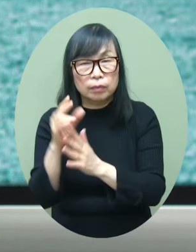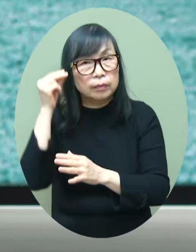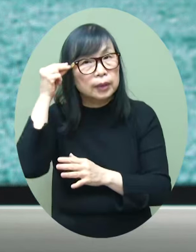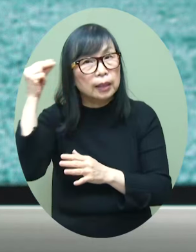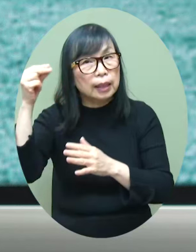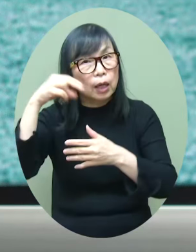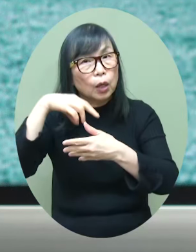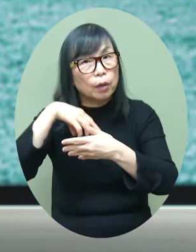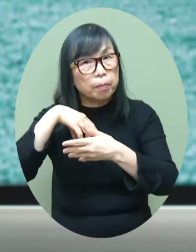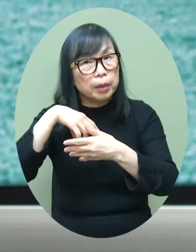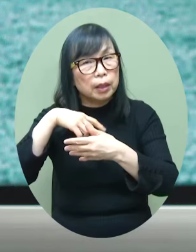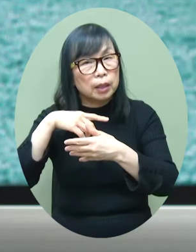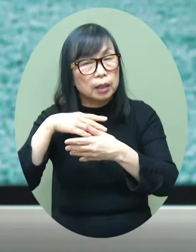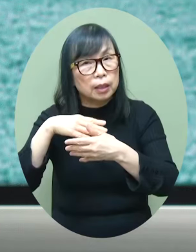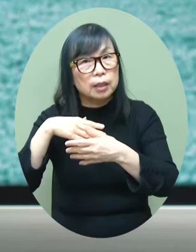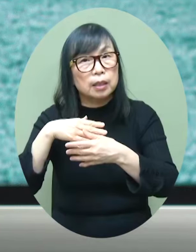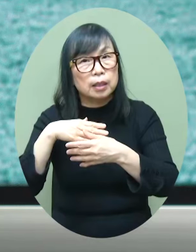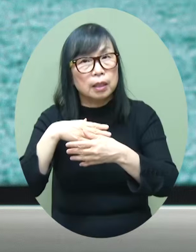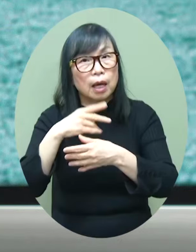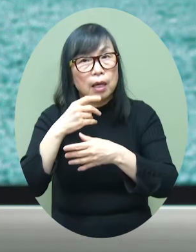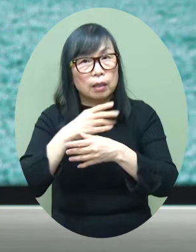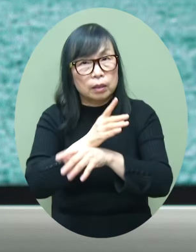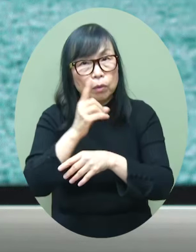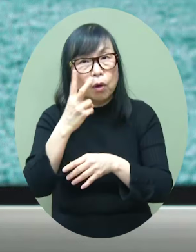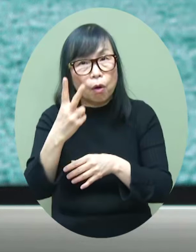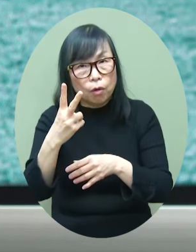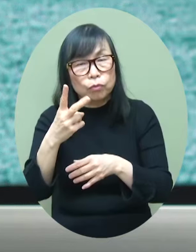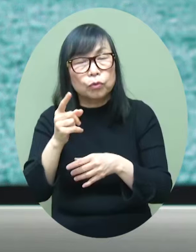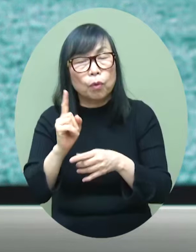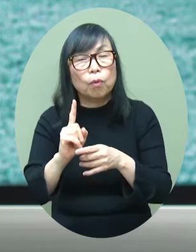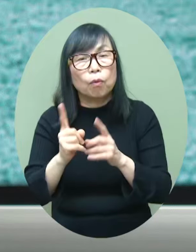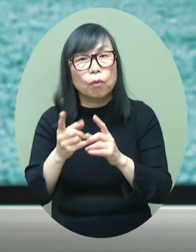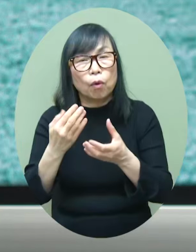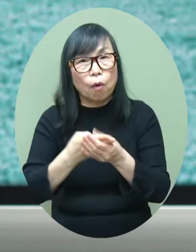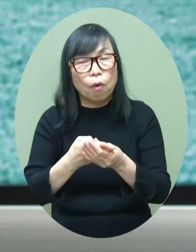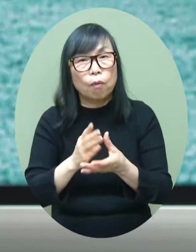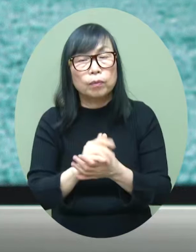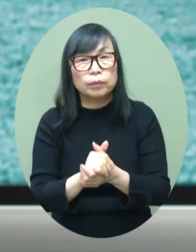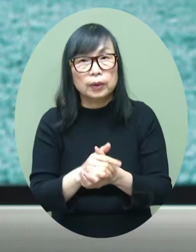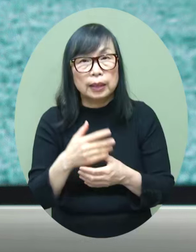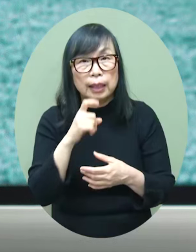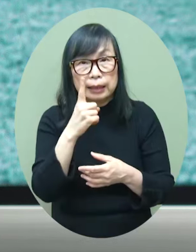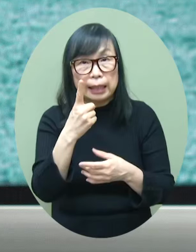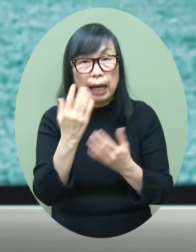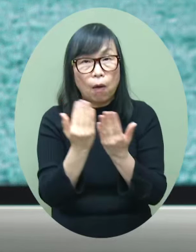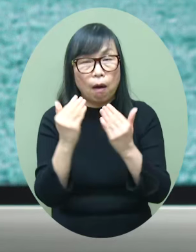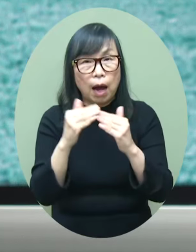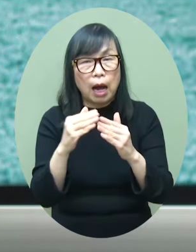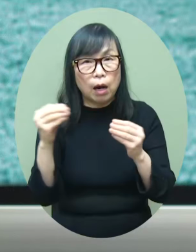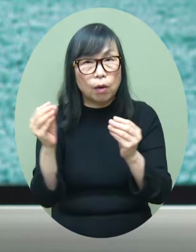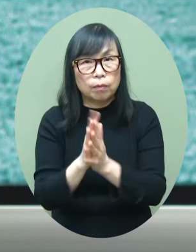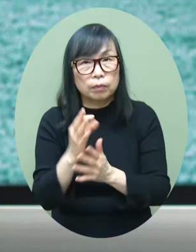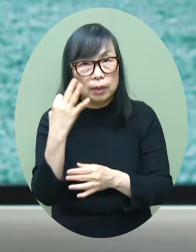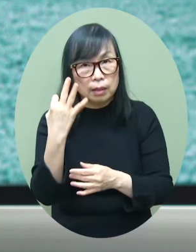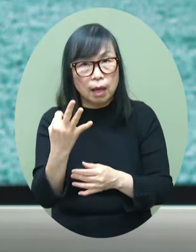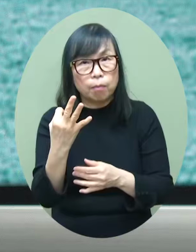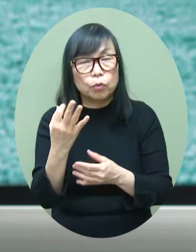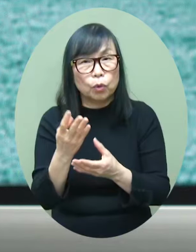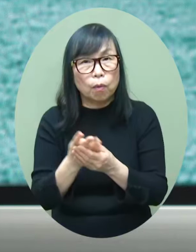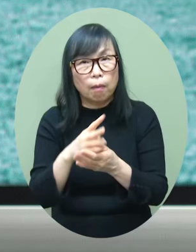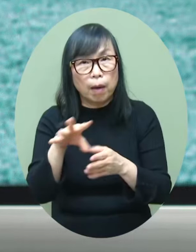咧，就係、是、有多過2宗或者係多過2宗嘅個案啦。咁一間學校就有累積咗3宗啦。